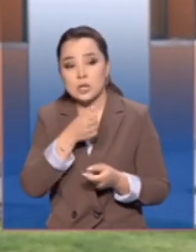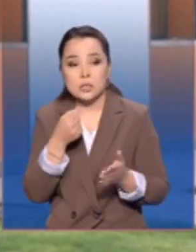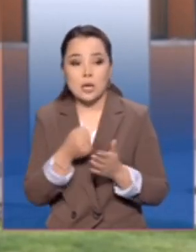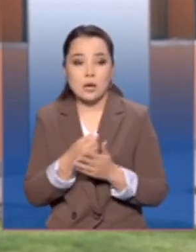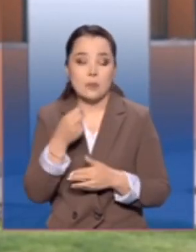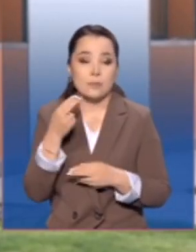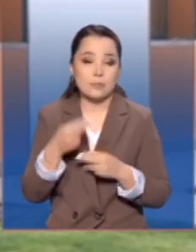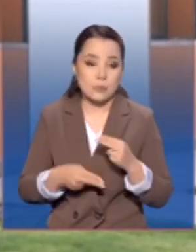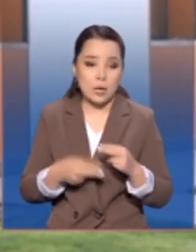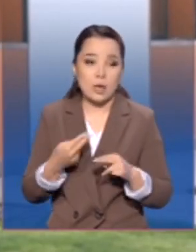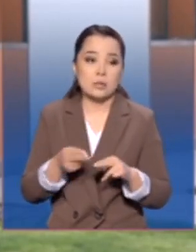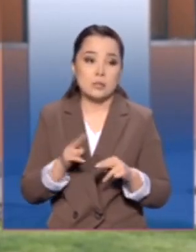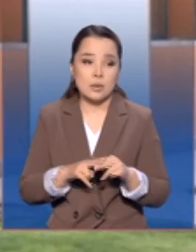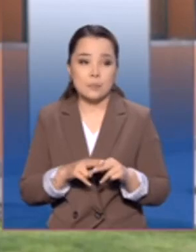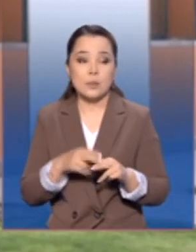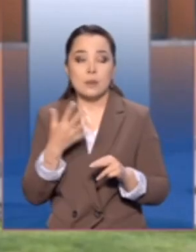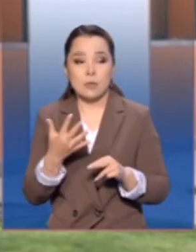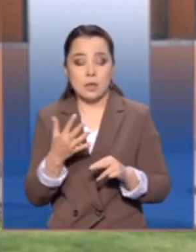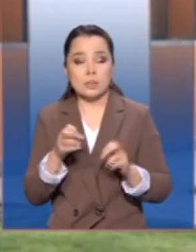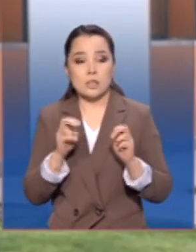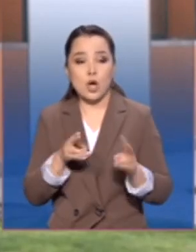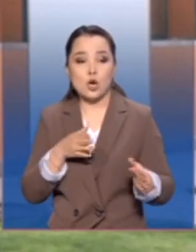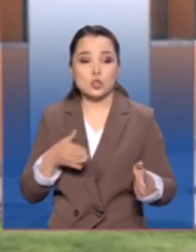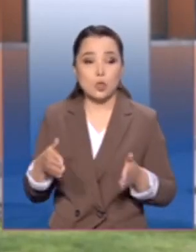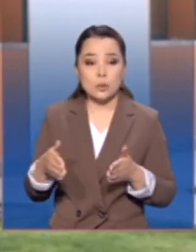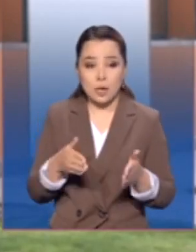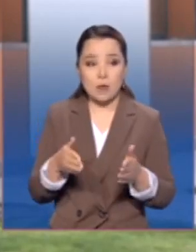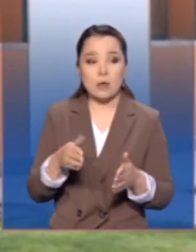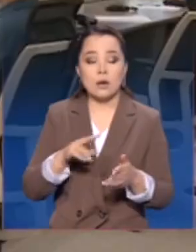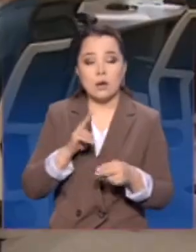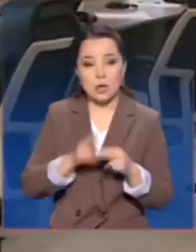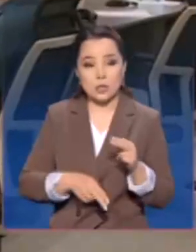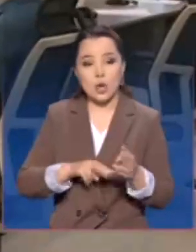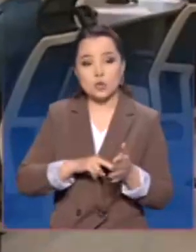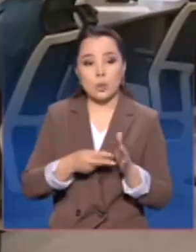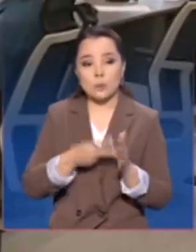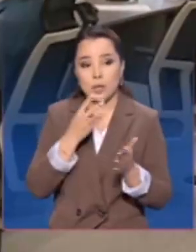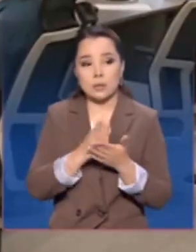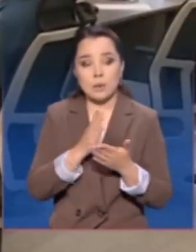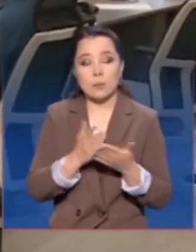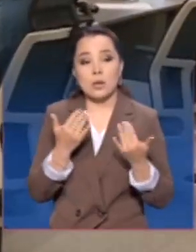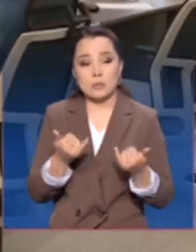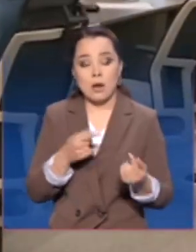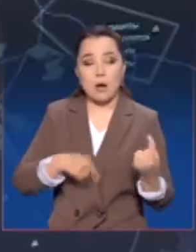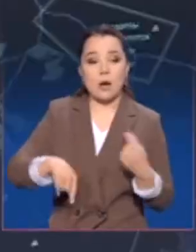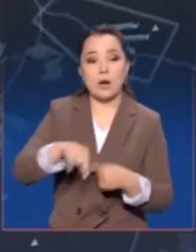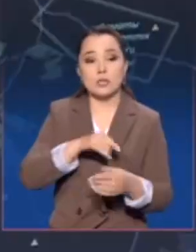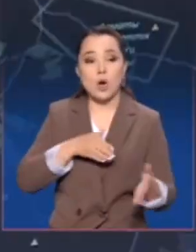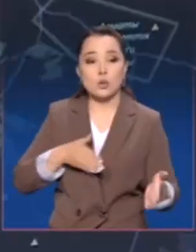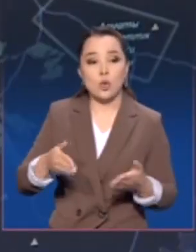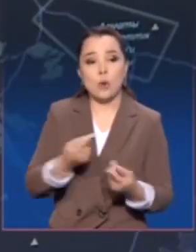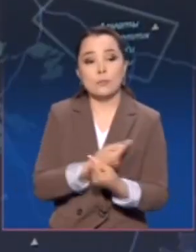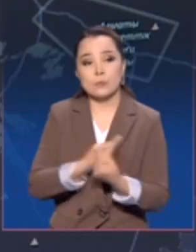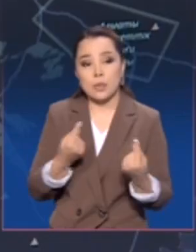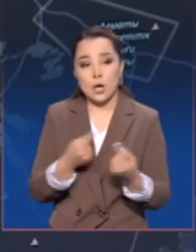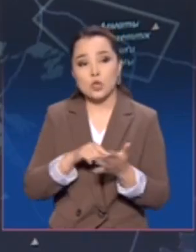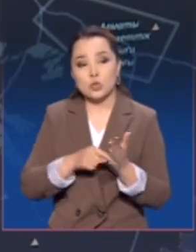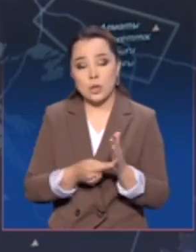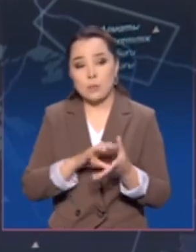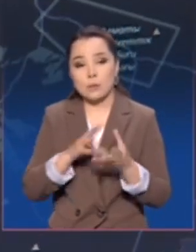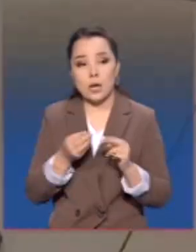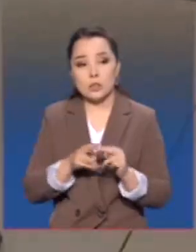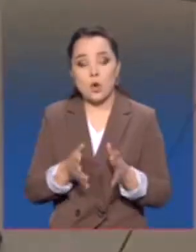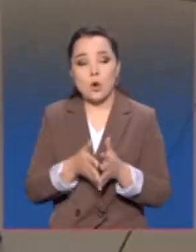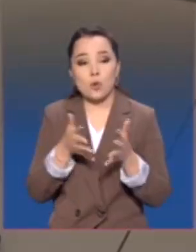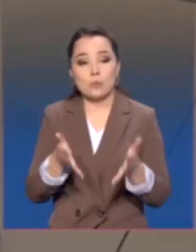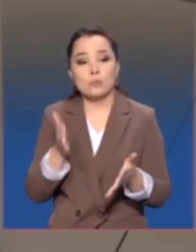аяғына дейін осы 5 радиалды жолдары аяқтау жоспарланды. Яғни дәл қазір айналма жолдың кіріп шығу нүктелері неғұрлым